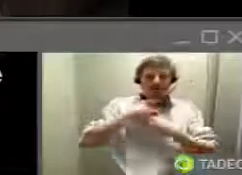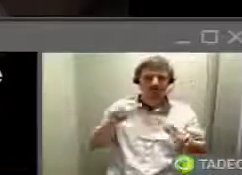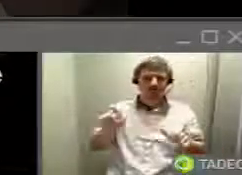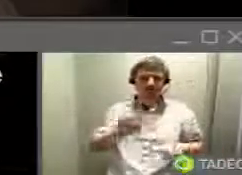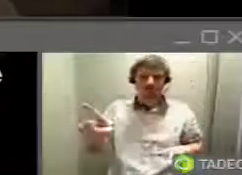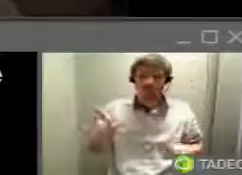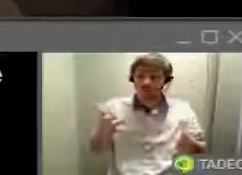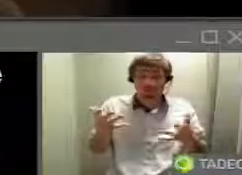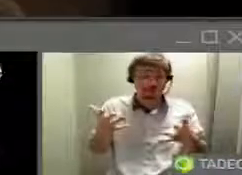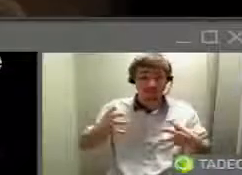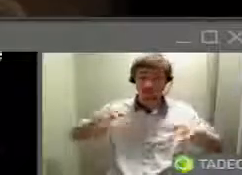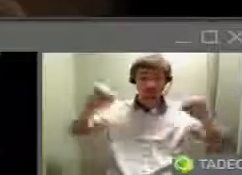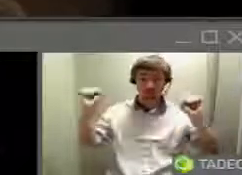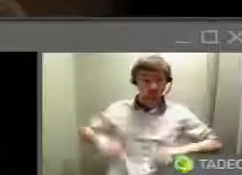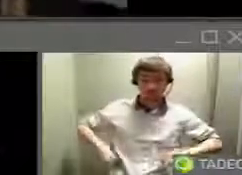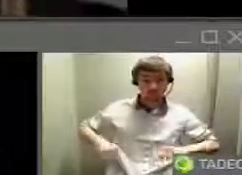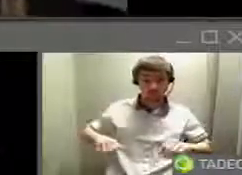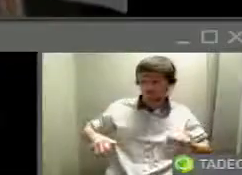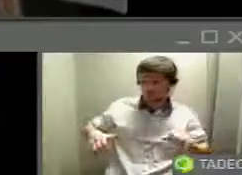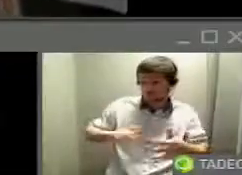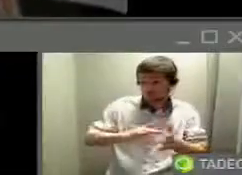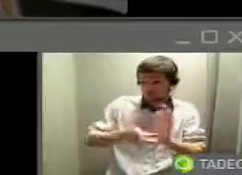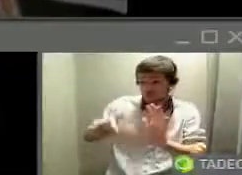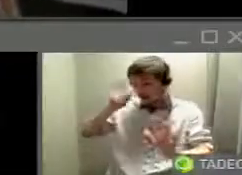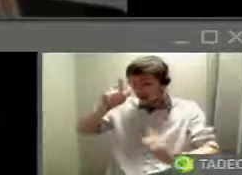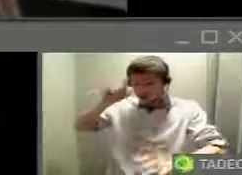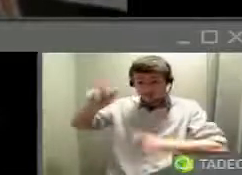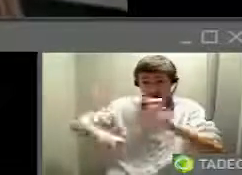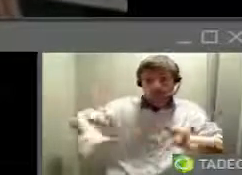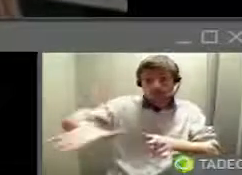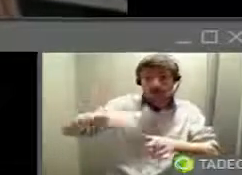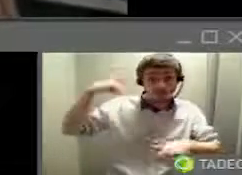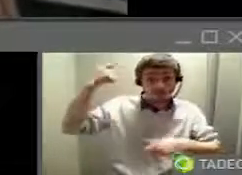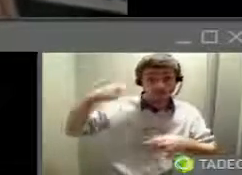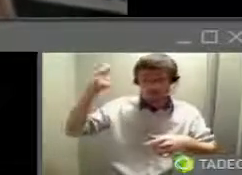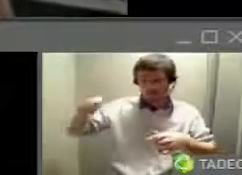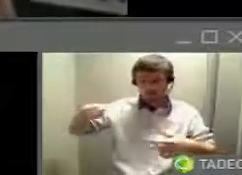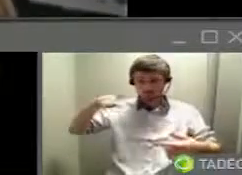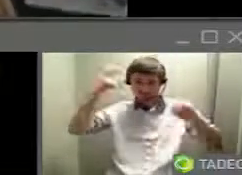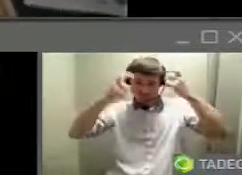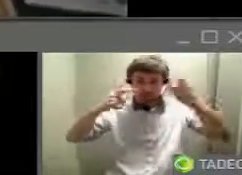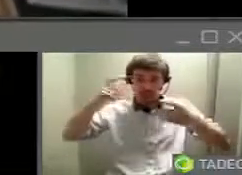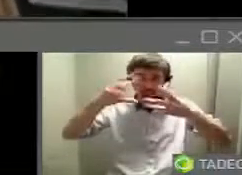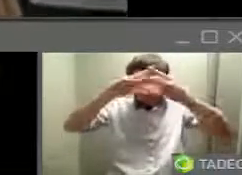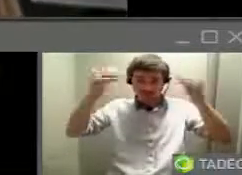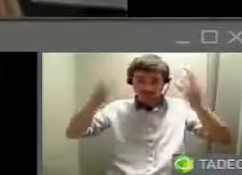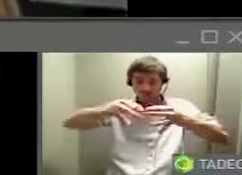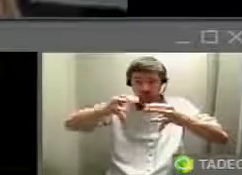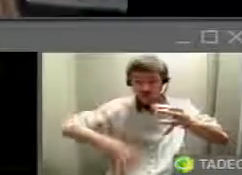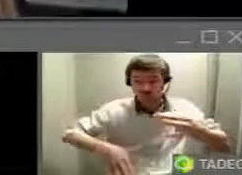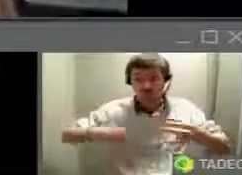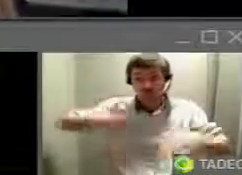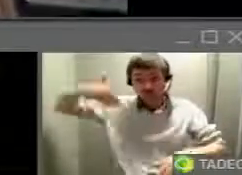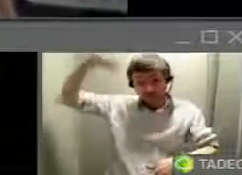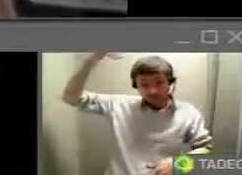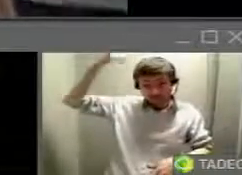Londoniens avaient un état d'esprit qui faisait qu'on était plus dans l'esprit de la solution. Et je sais que dans notre pays, il y a énormément de gens qui se battent pour cette